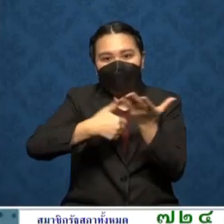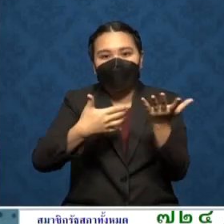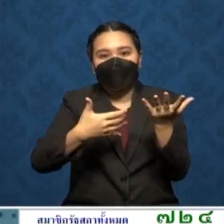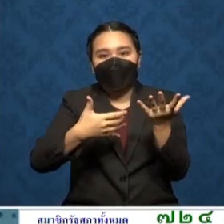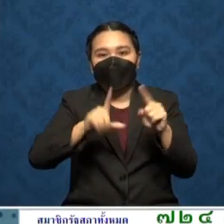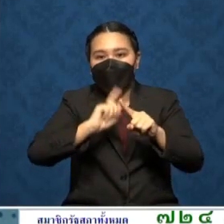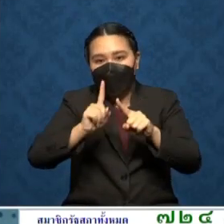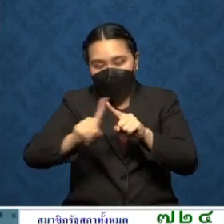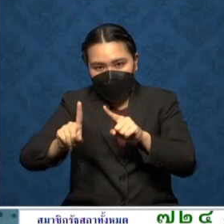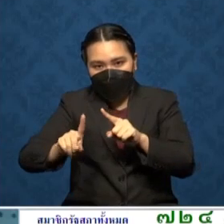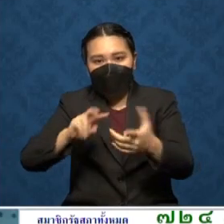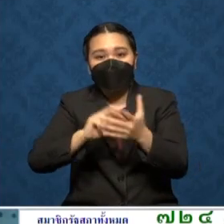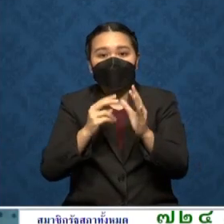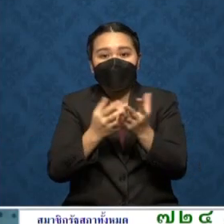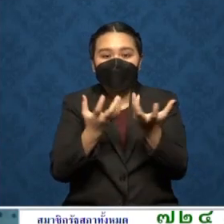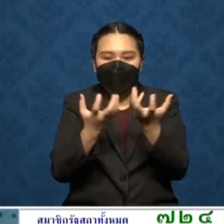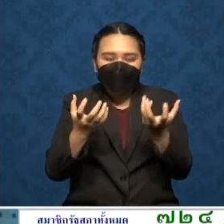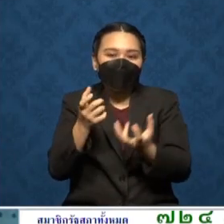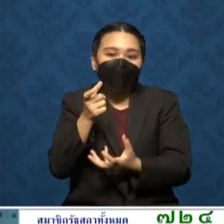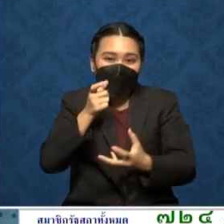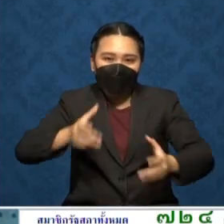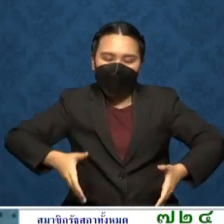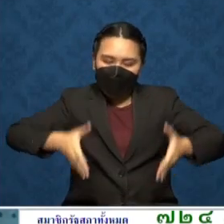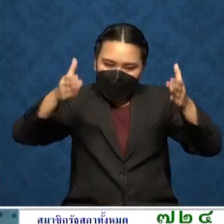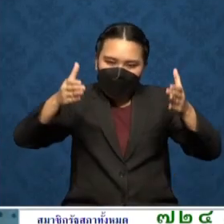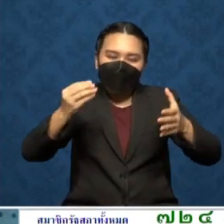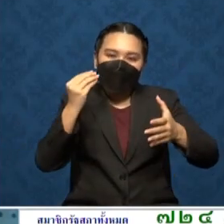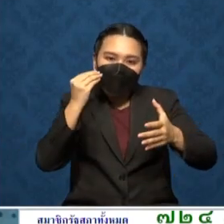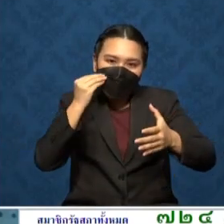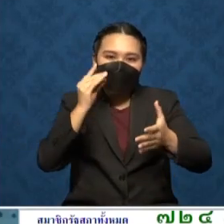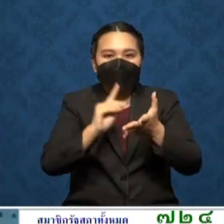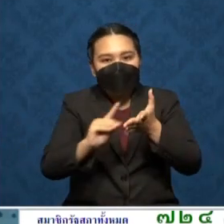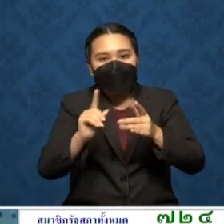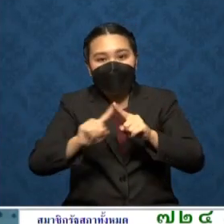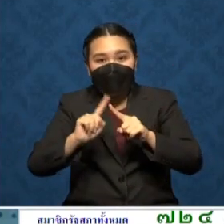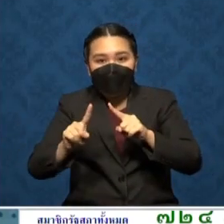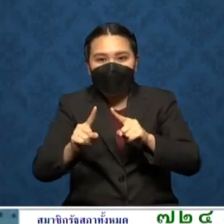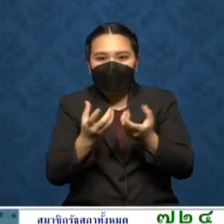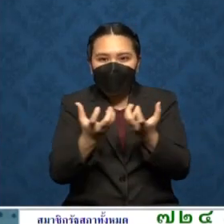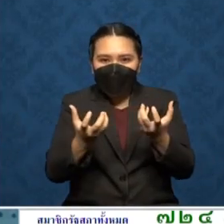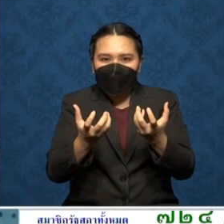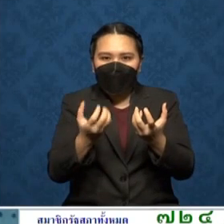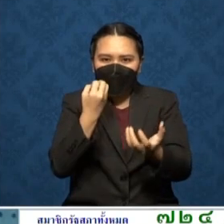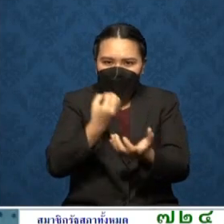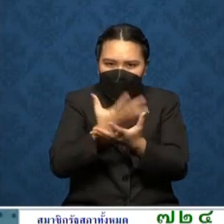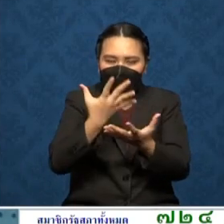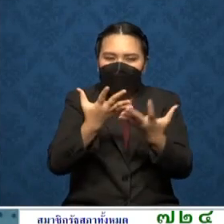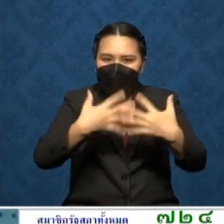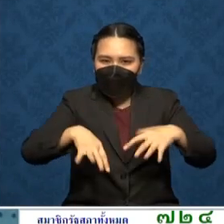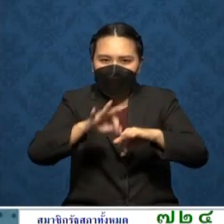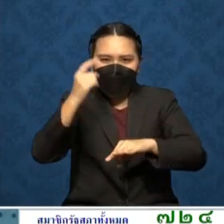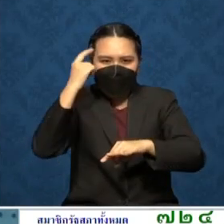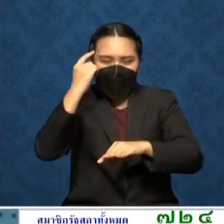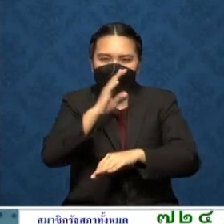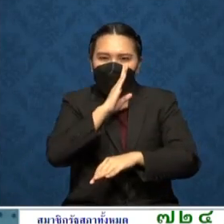ราถือว่าทรัพย์เหล่านี้เป็นทรัพย์ใหญ่มีความสำคัญและมีโอกาสที่จะปลอมแปลงกันได้ง่ายมีมูล